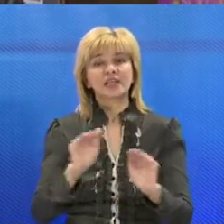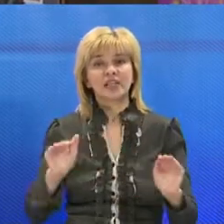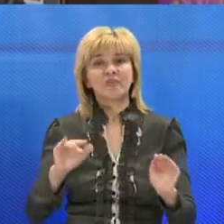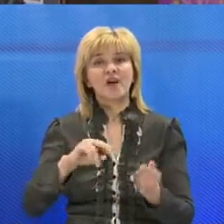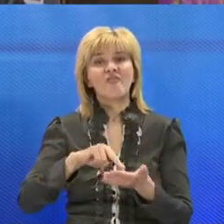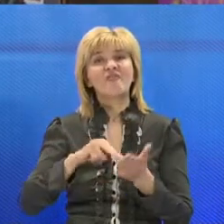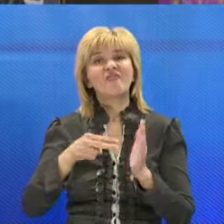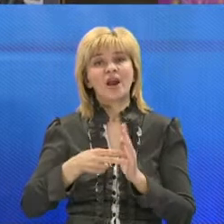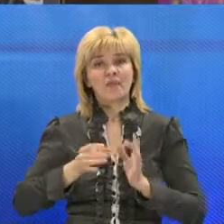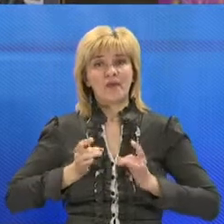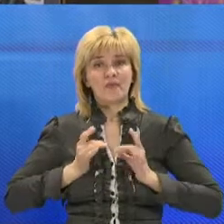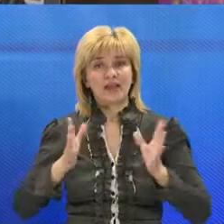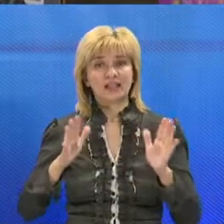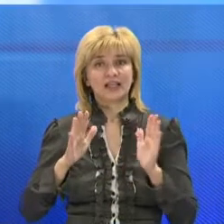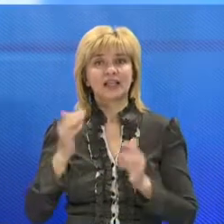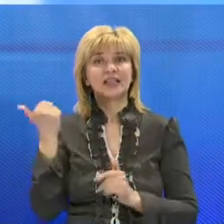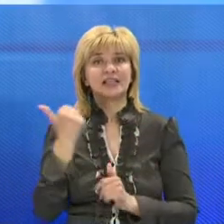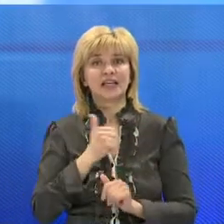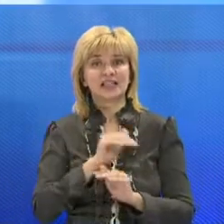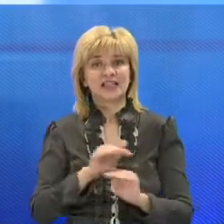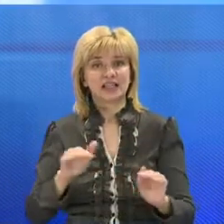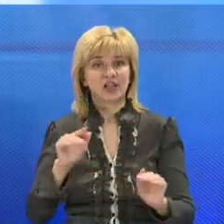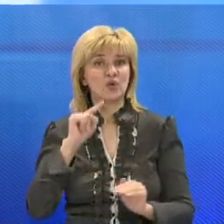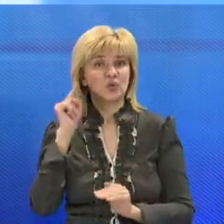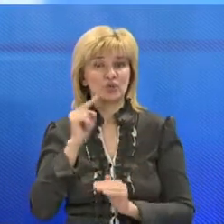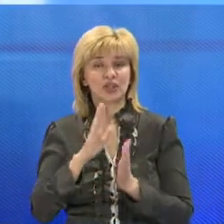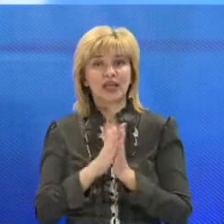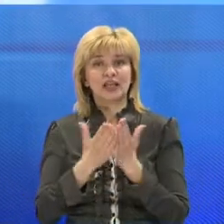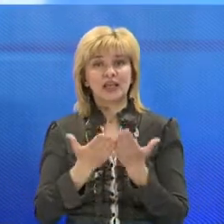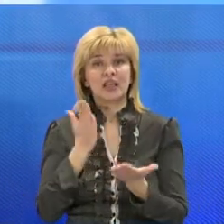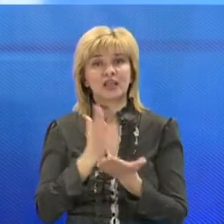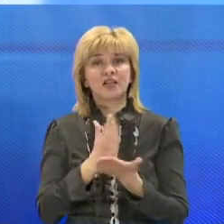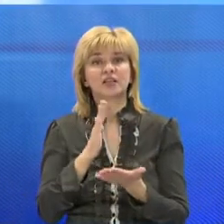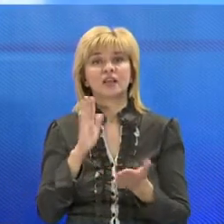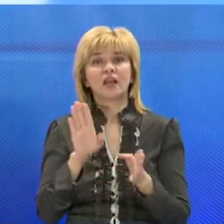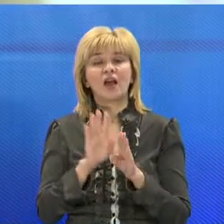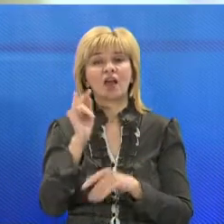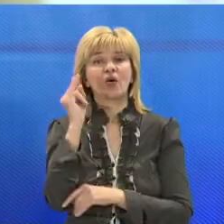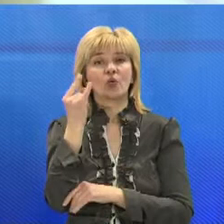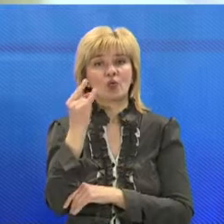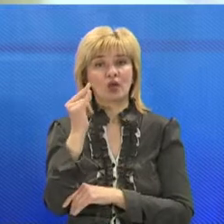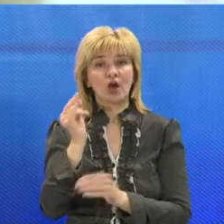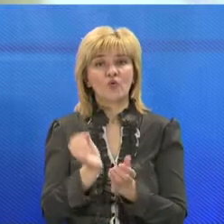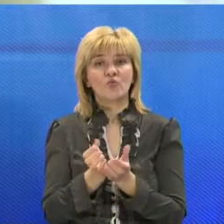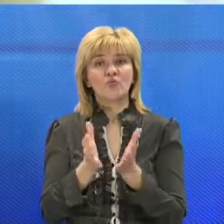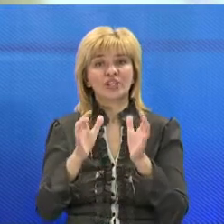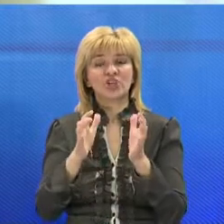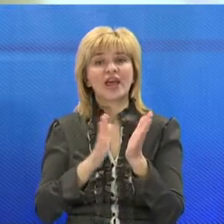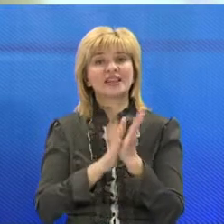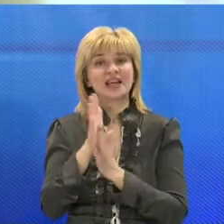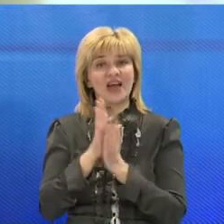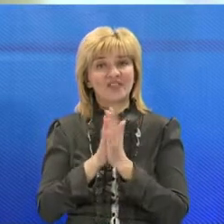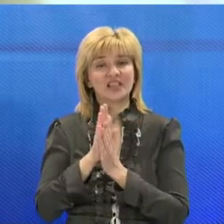праздника недели детской и юношеской книги. Например, есть такая кукла Кубышка-травница, куда раньше наши предки наполняли